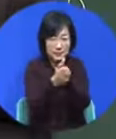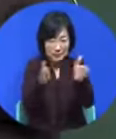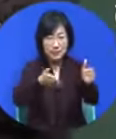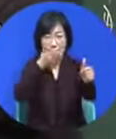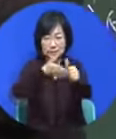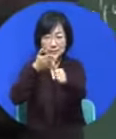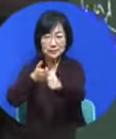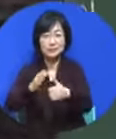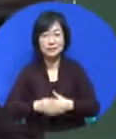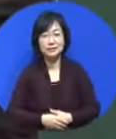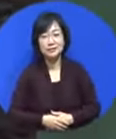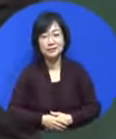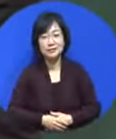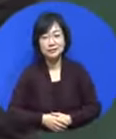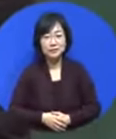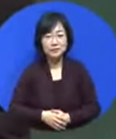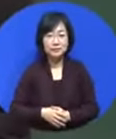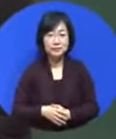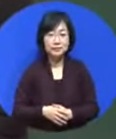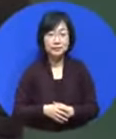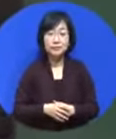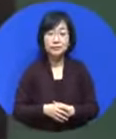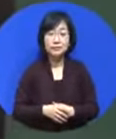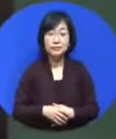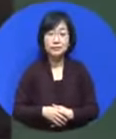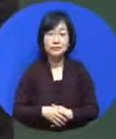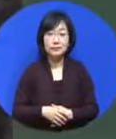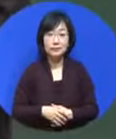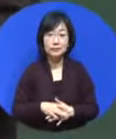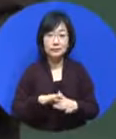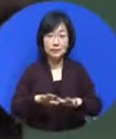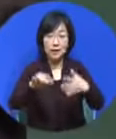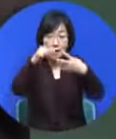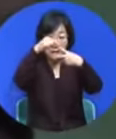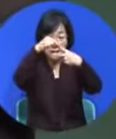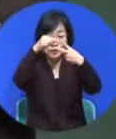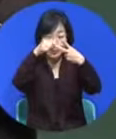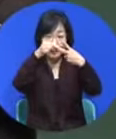나가라자 이게 여러분이 이제는 찾아내